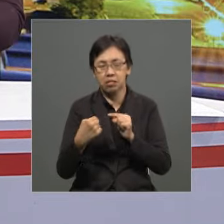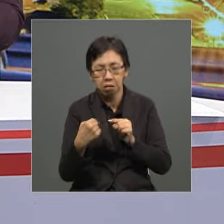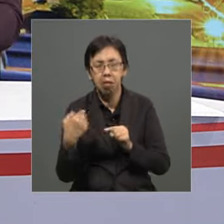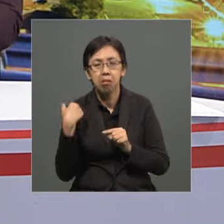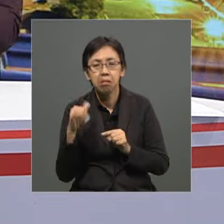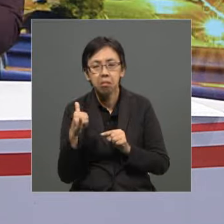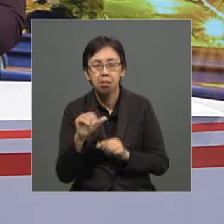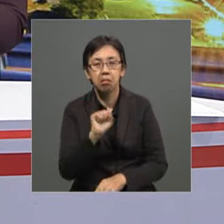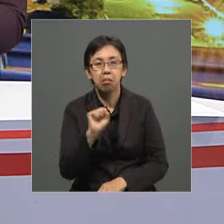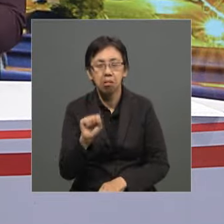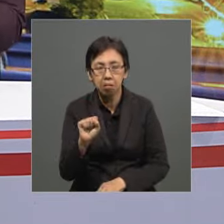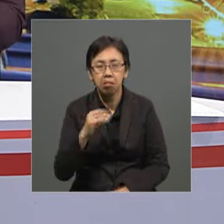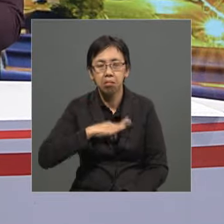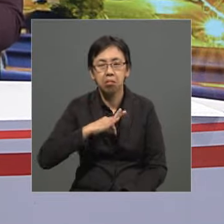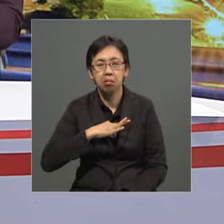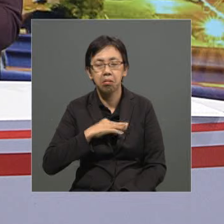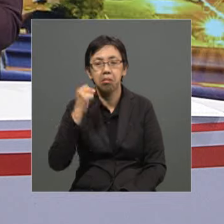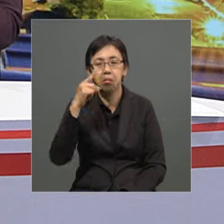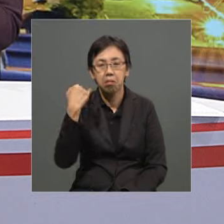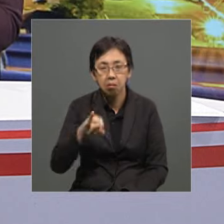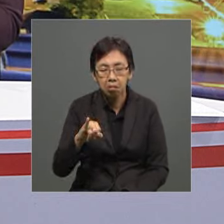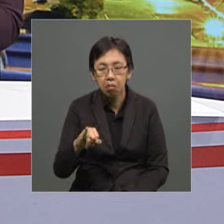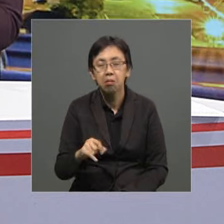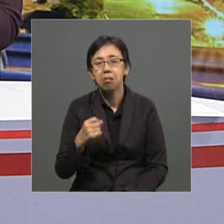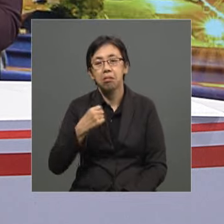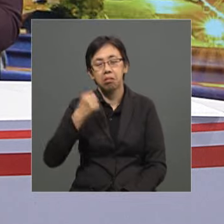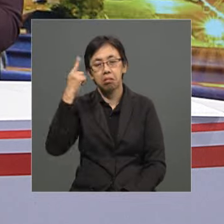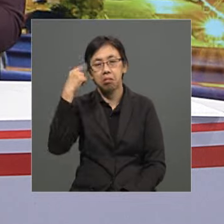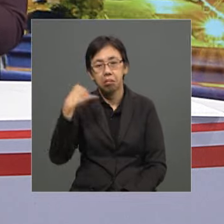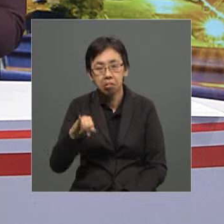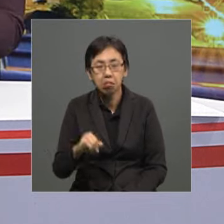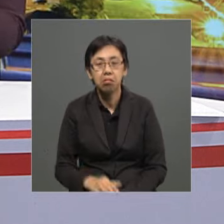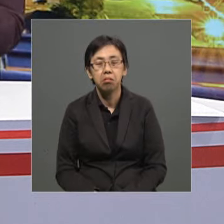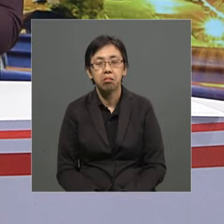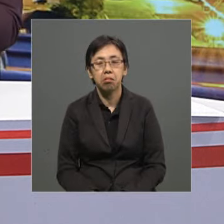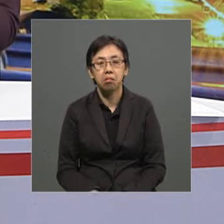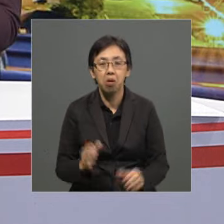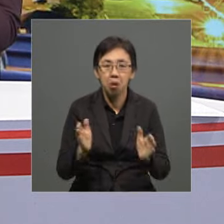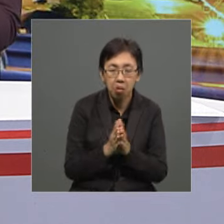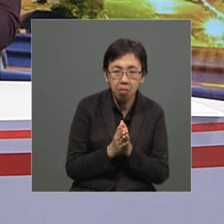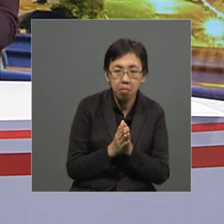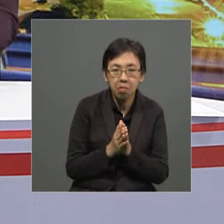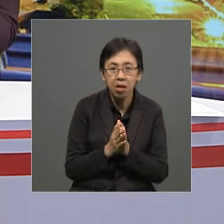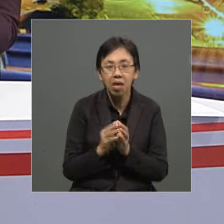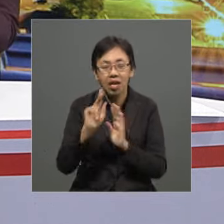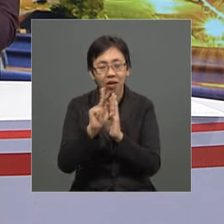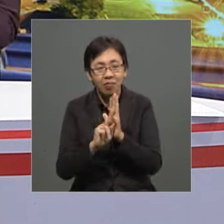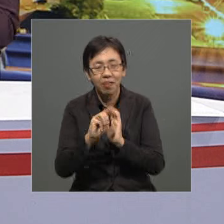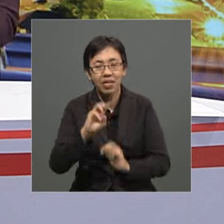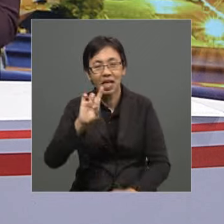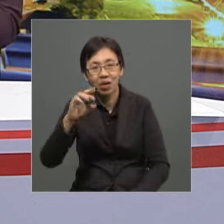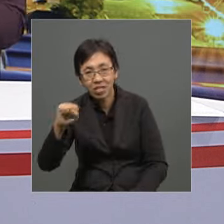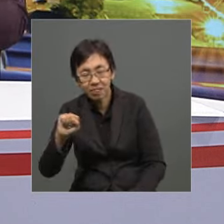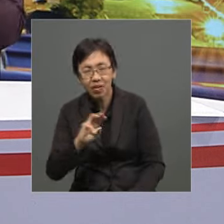บางพรรคสสบางท่านเนี่ยเข้าใจผิดเลยไปถึงขนาดว่าเอ่อจะต้องรวมไม่รวมการนิรโทษกรรมมาตรา 11 110กับ